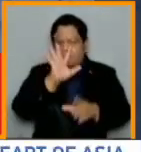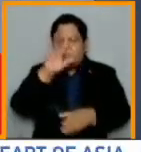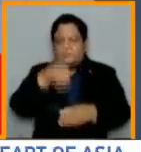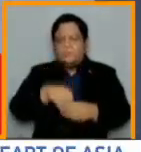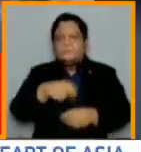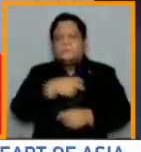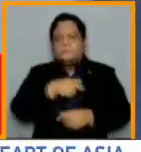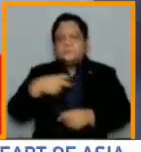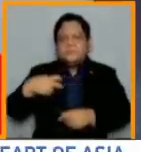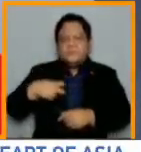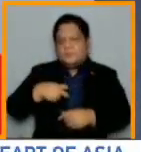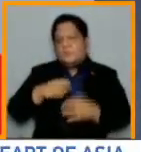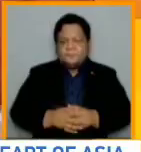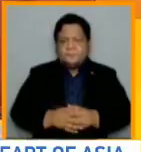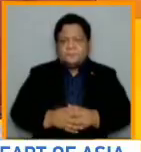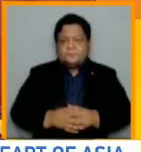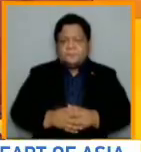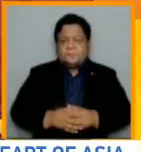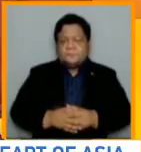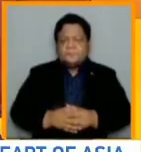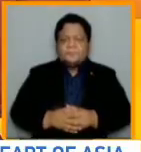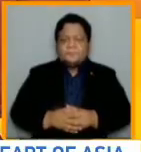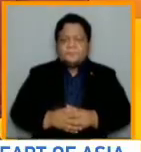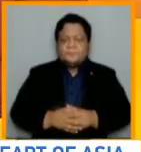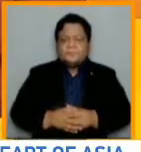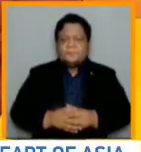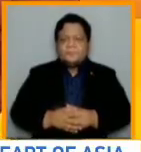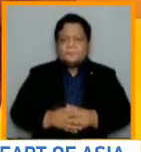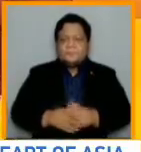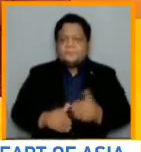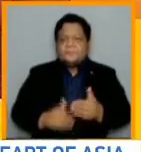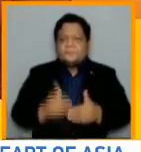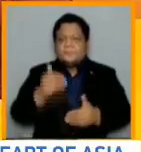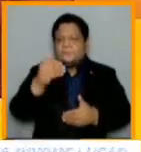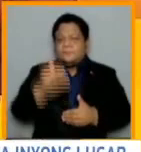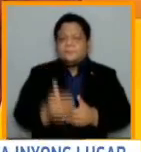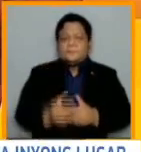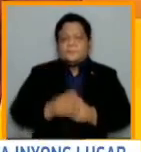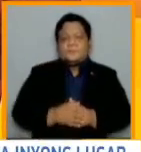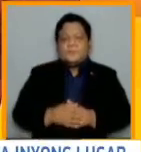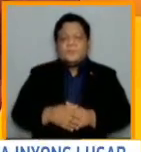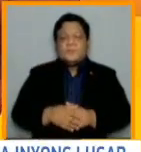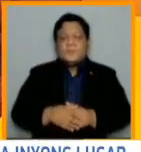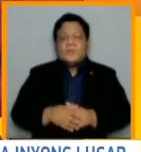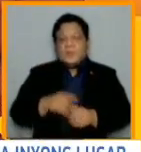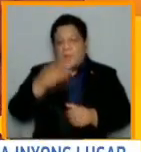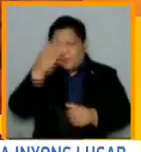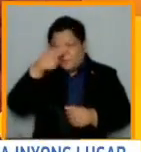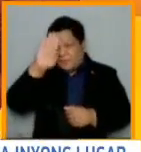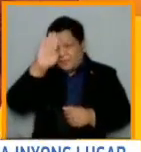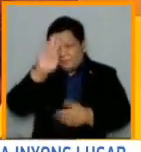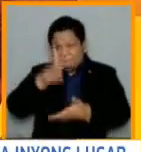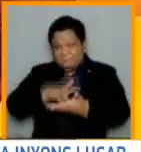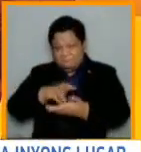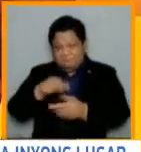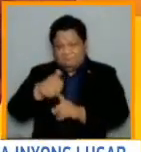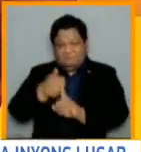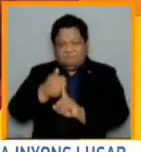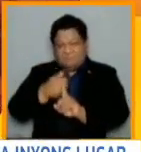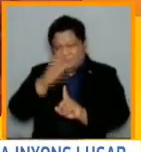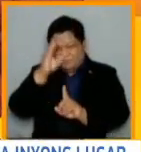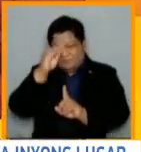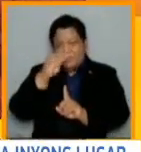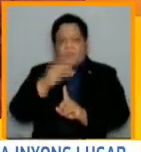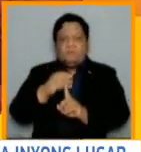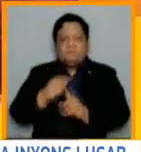2022 Beijing Winter Olympics. Ipinamalas ng isang lalaki sa Cavite City ang kanyang kabayanihan matapos ang ipin ang mga alagang